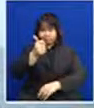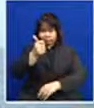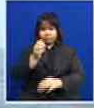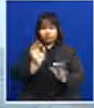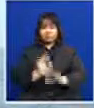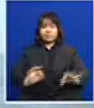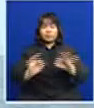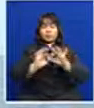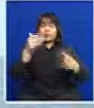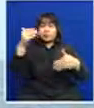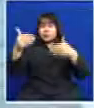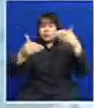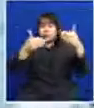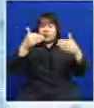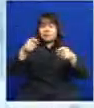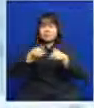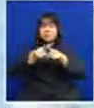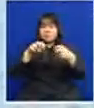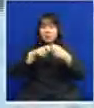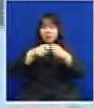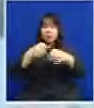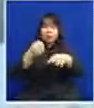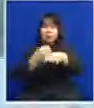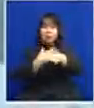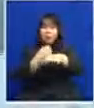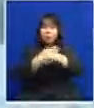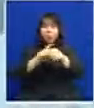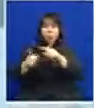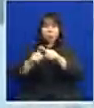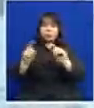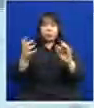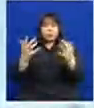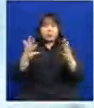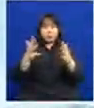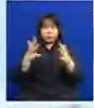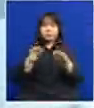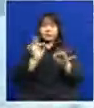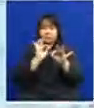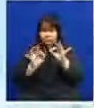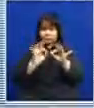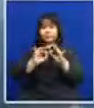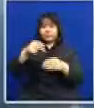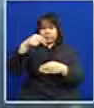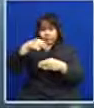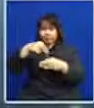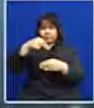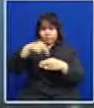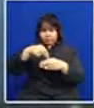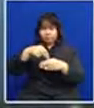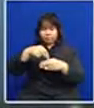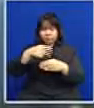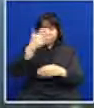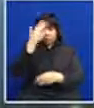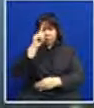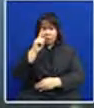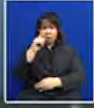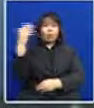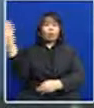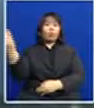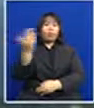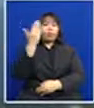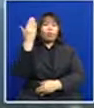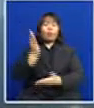ในกิจกรรมโลคาร์บอนเดสติเนชันซึ่งประหยัดพลังงานไม่ได้ใช้น้ำมันเราใช้แค่พลังของล